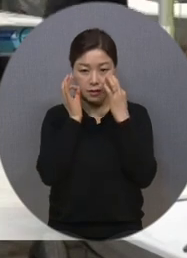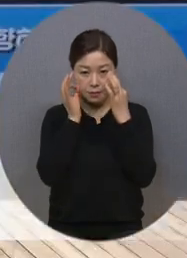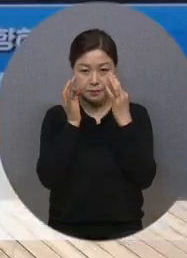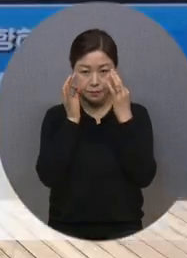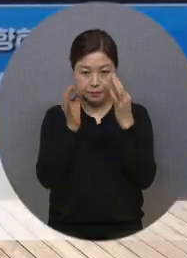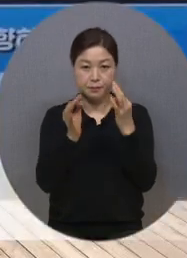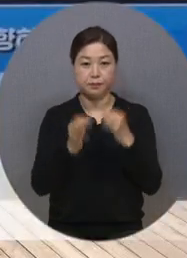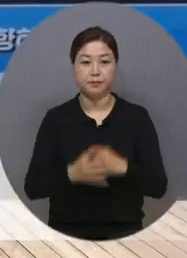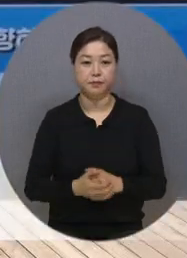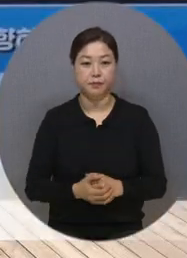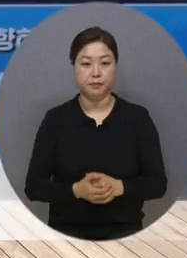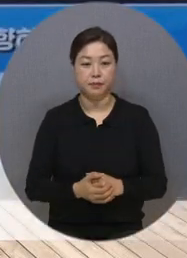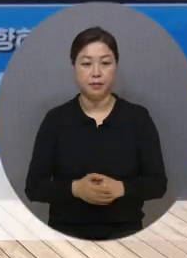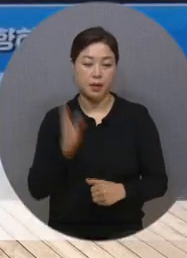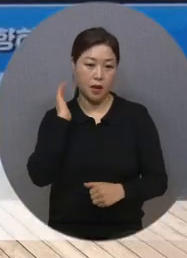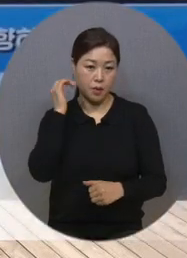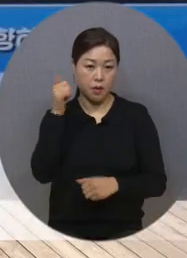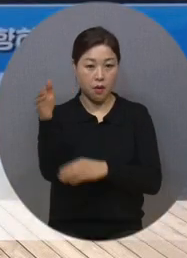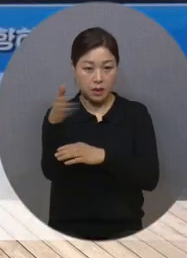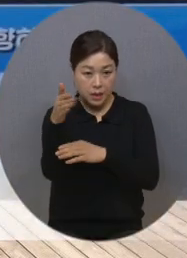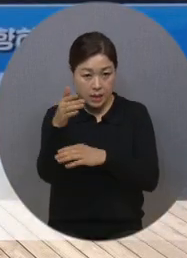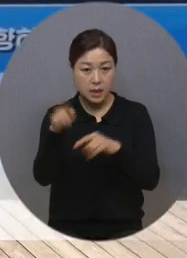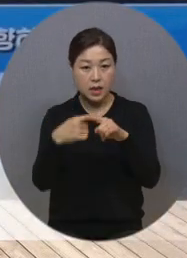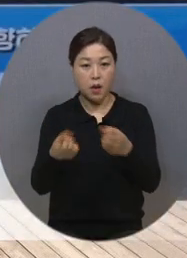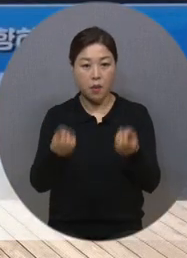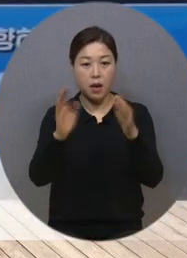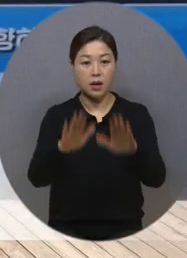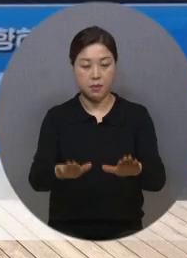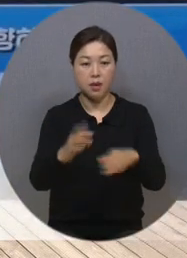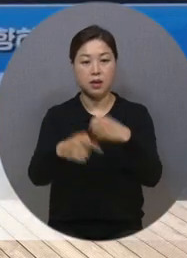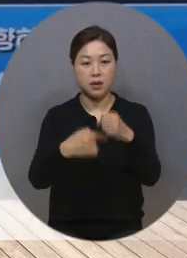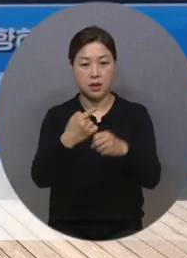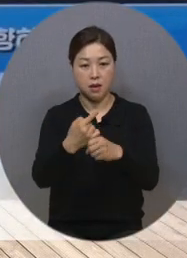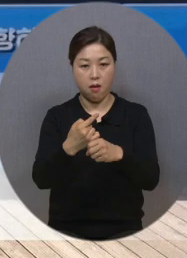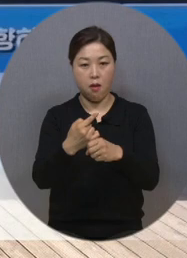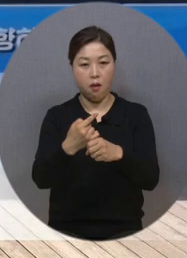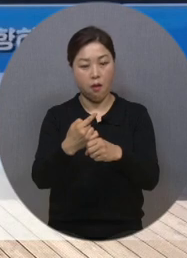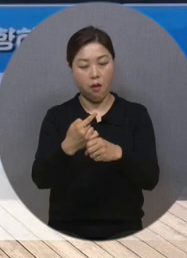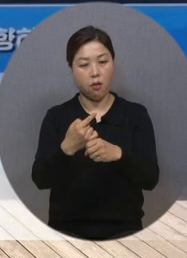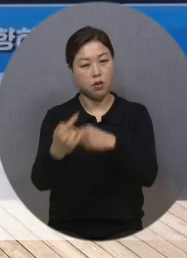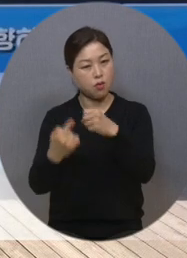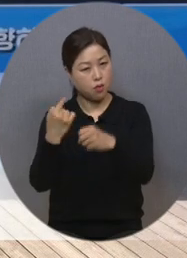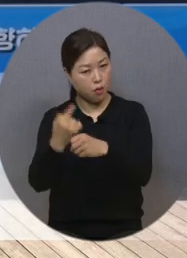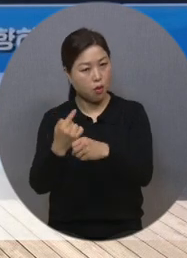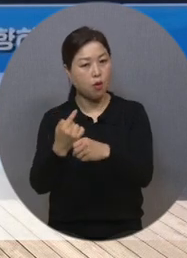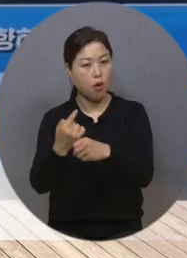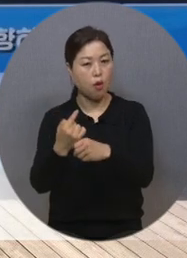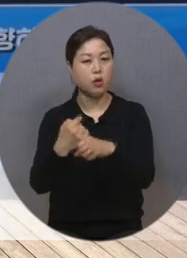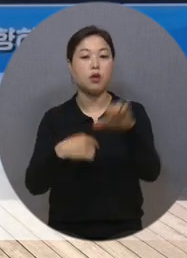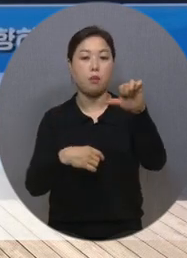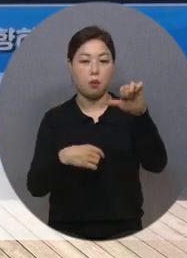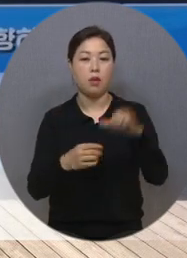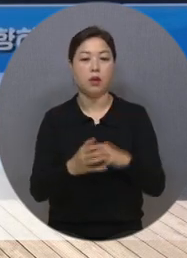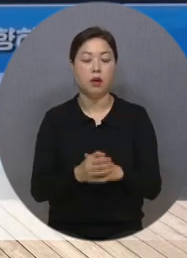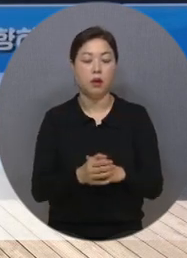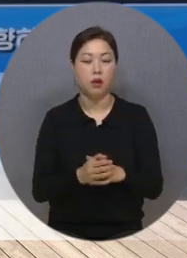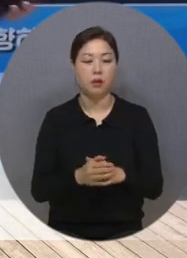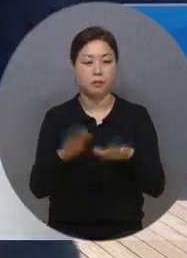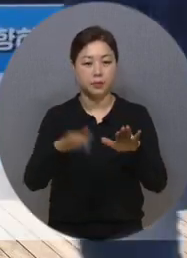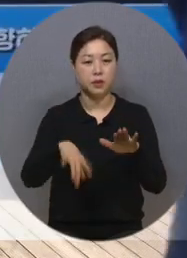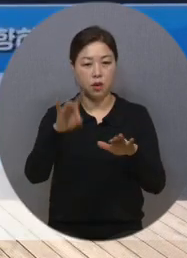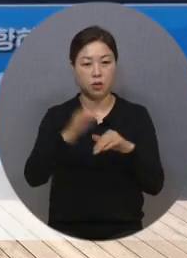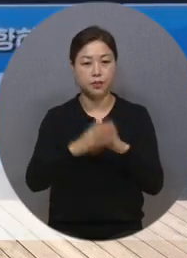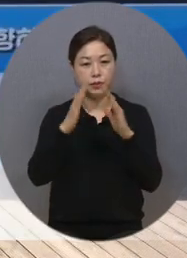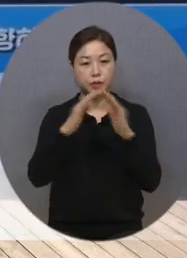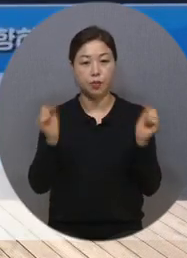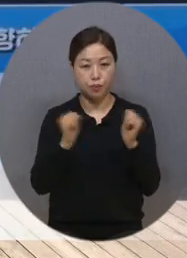합니다. 대통령기 대회를 우리가 다섯 번째 개최, 연 다섯 번째. 이것은 지금까지 한 번도 없었던 일인데 어쨌든 간에 우리